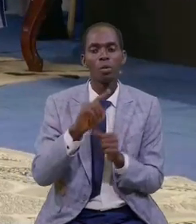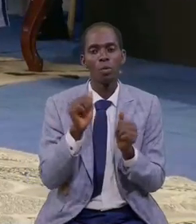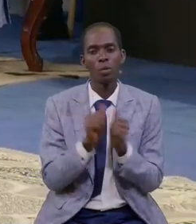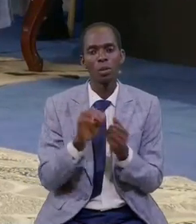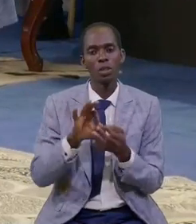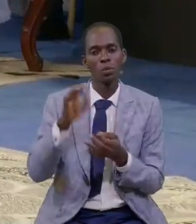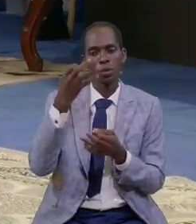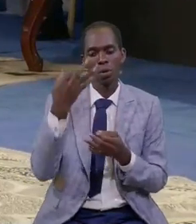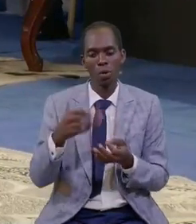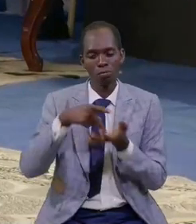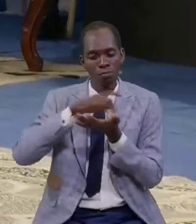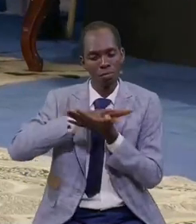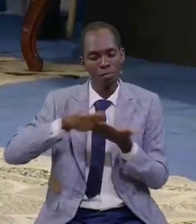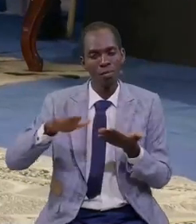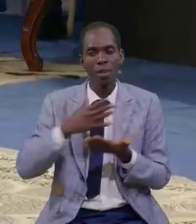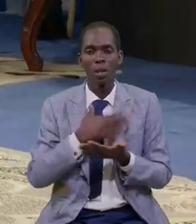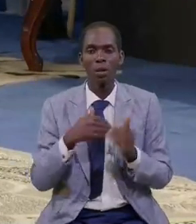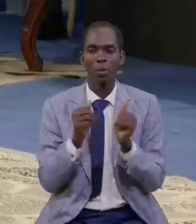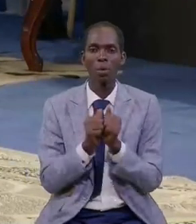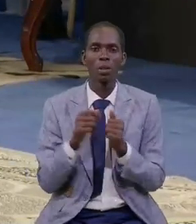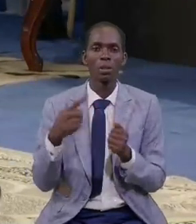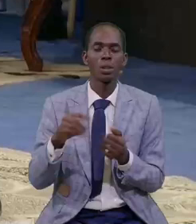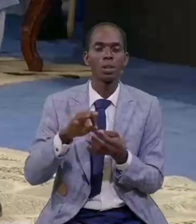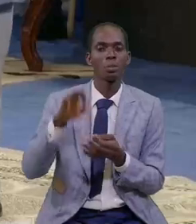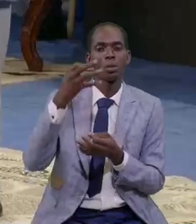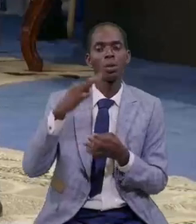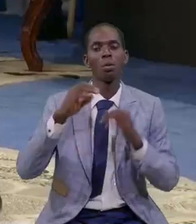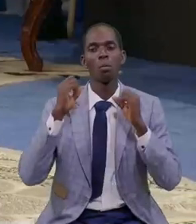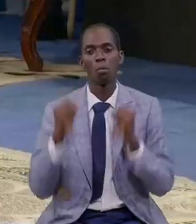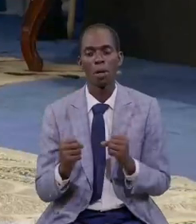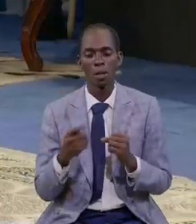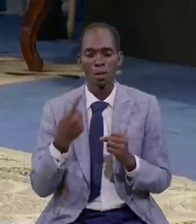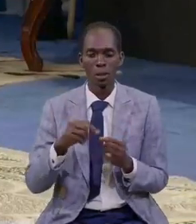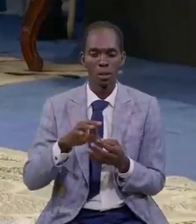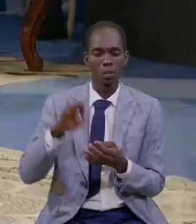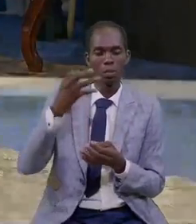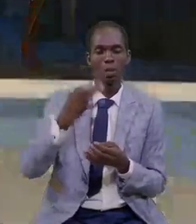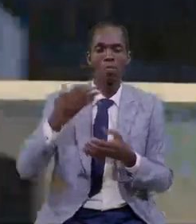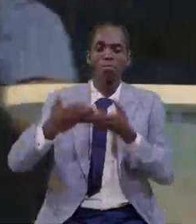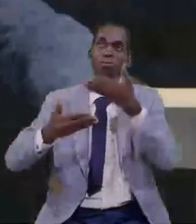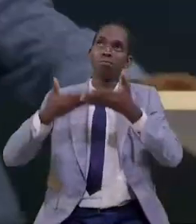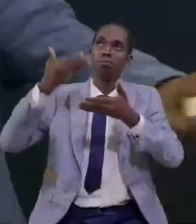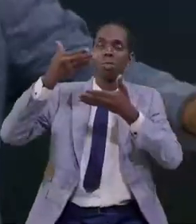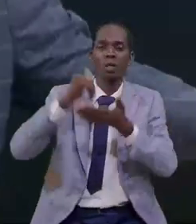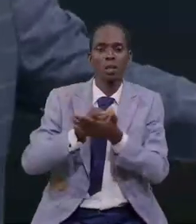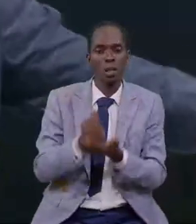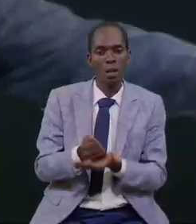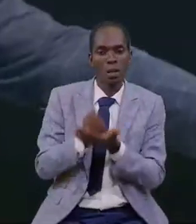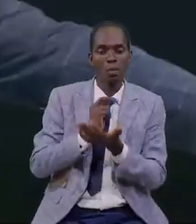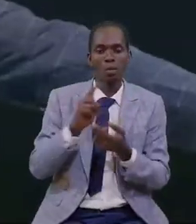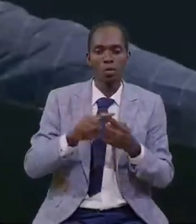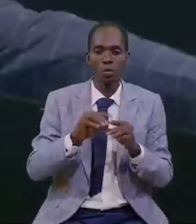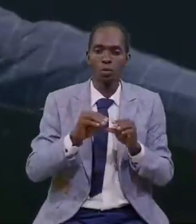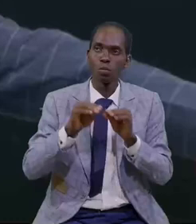l'esprit de puissance l'esprit de progrès qui nous amène à avancer et